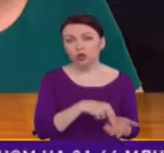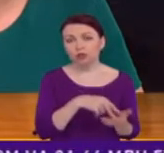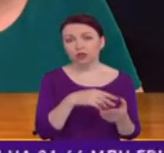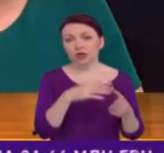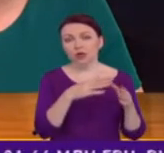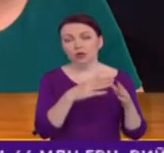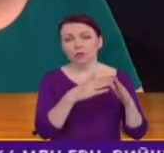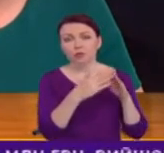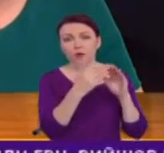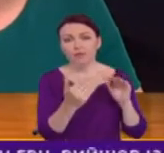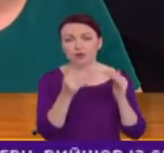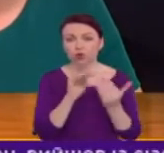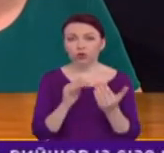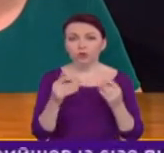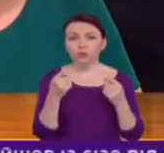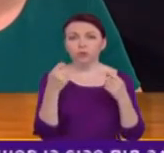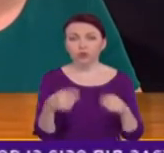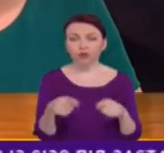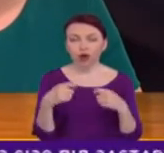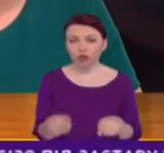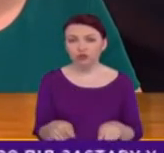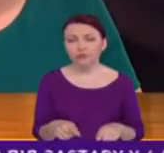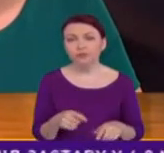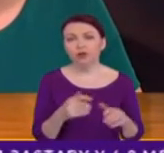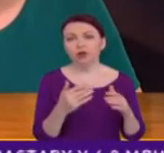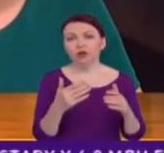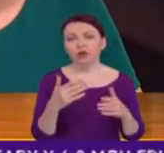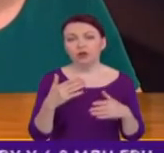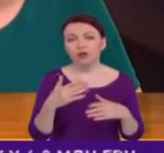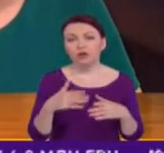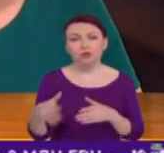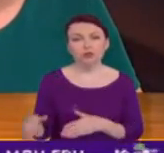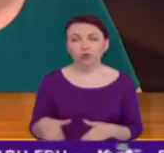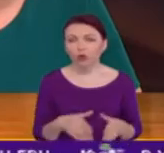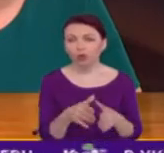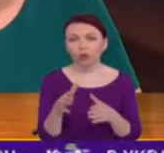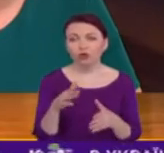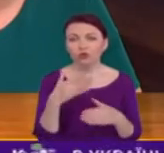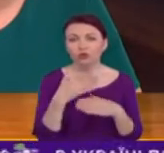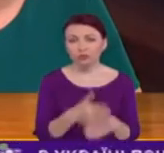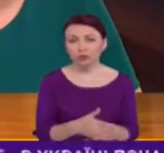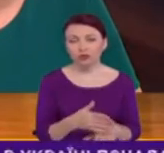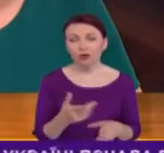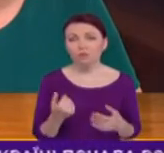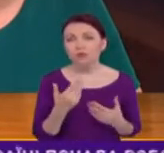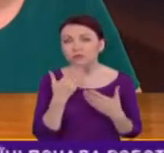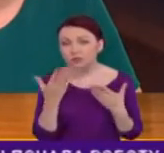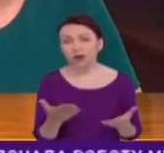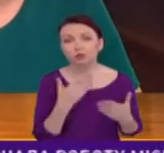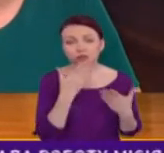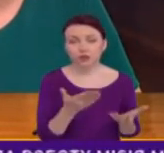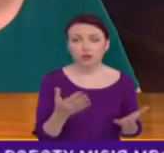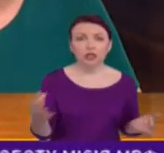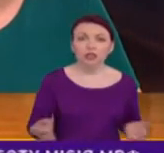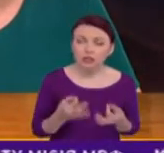по продажі, там якраз транспортна розв'язка, розбита дорога. І ми скільки не звертаємось, реакції ну ніякої,